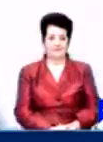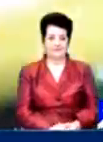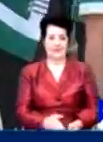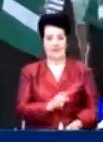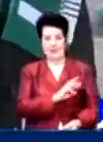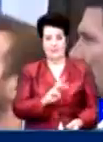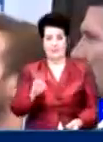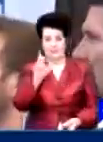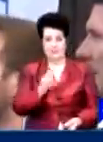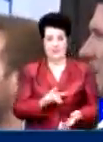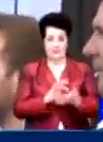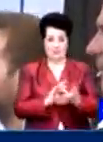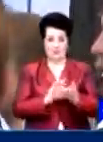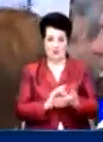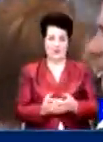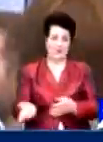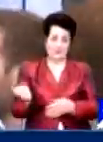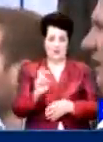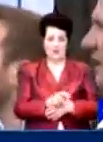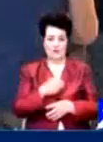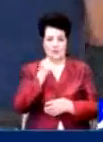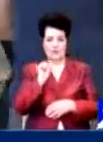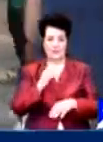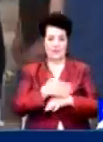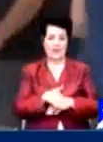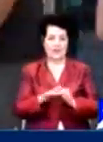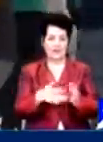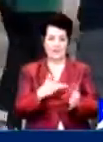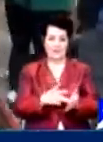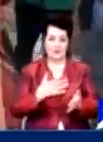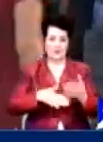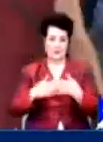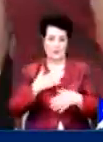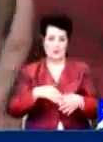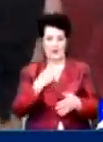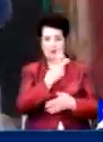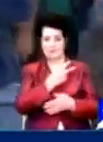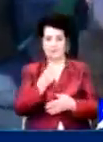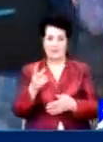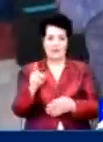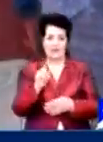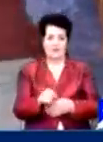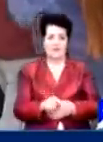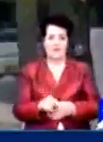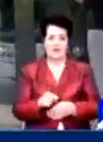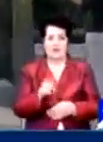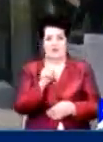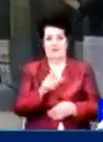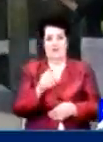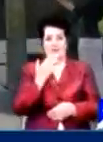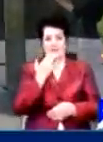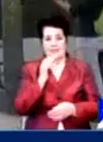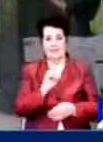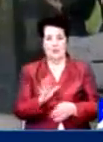Mii de bucureșteni și turiști au ieșit aseară pe străzile din centrul capitalei pentru a se bucura de spectacolele oferite de trupele internaționale.